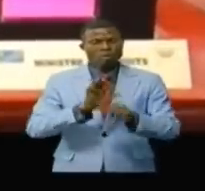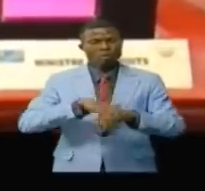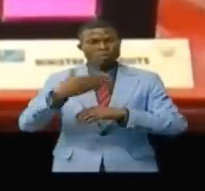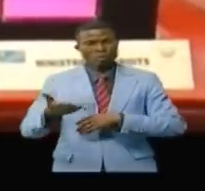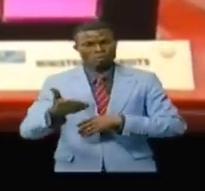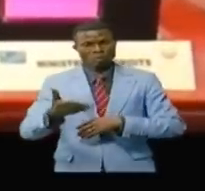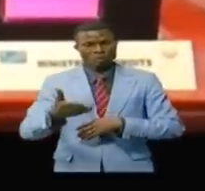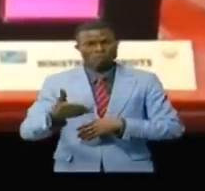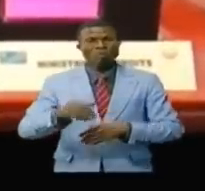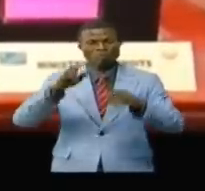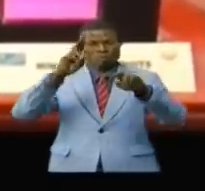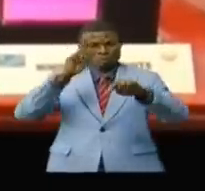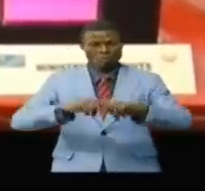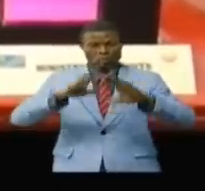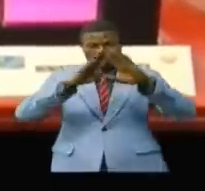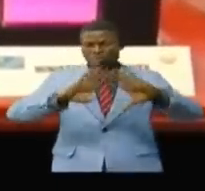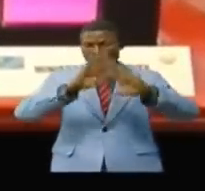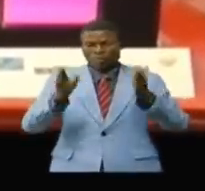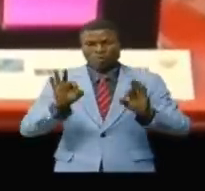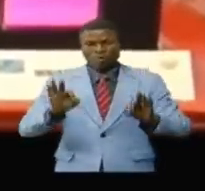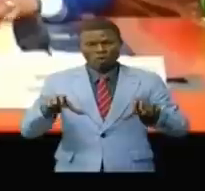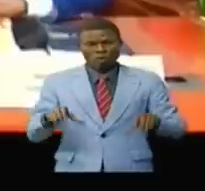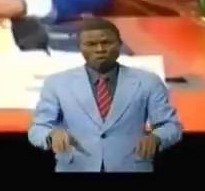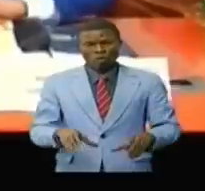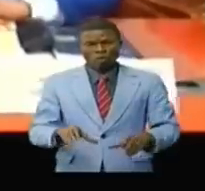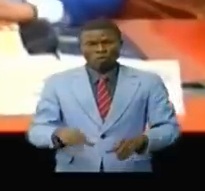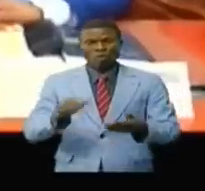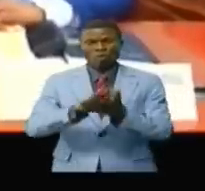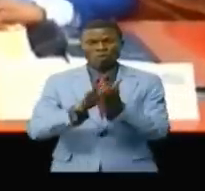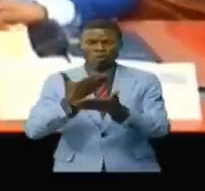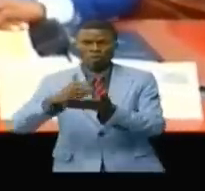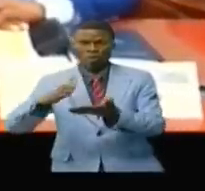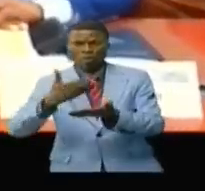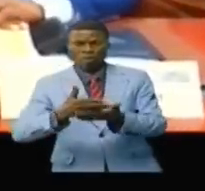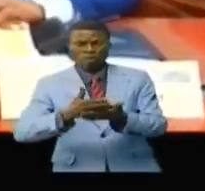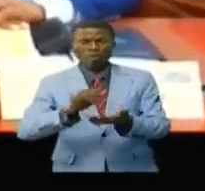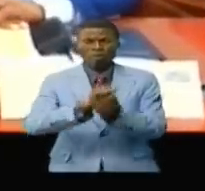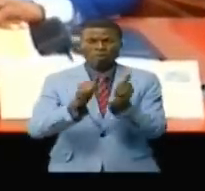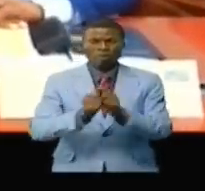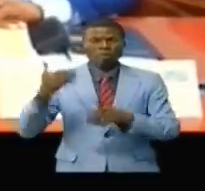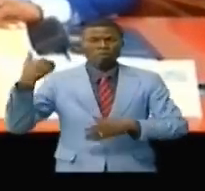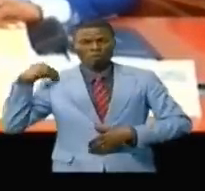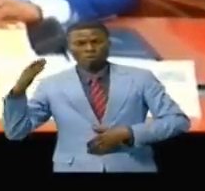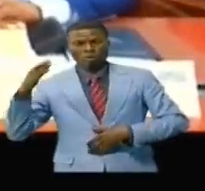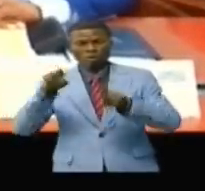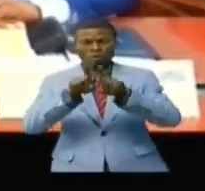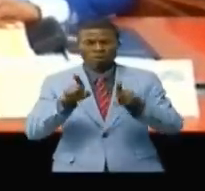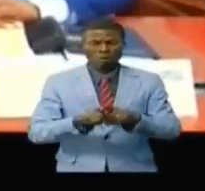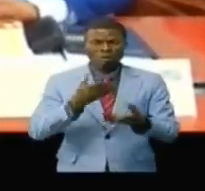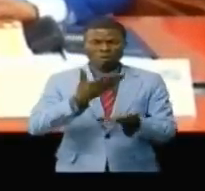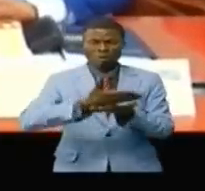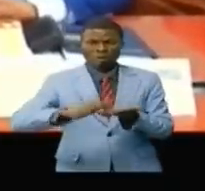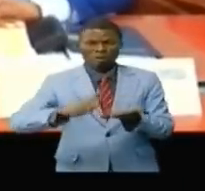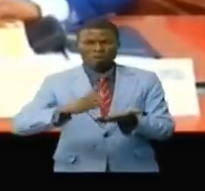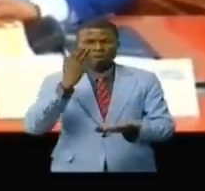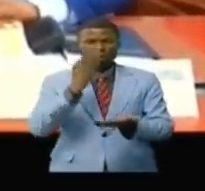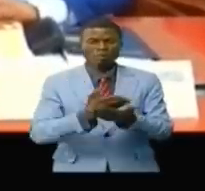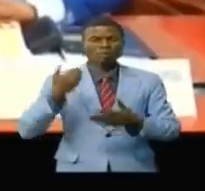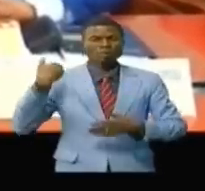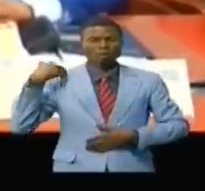la domiciliation de toutes les terres congolaises, réparties en terres du domaine public et celles du domaine privé de